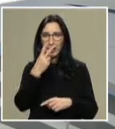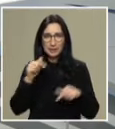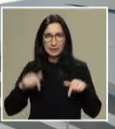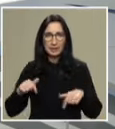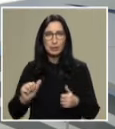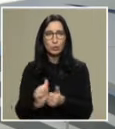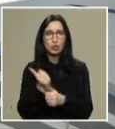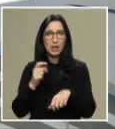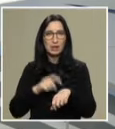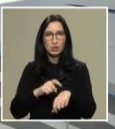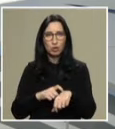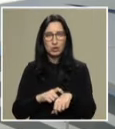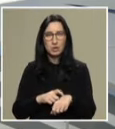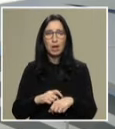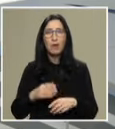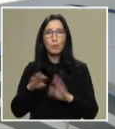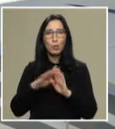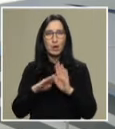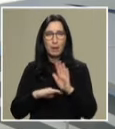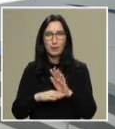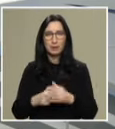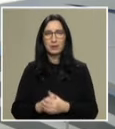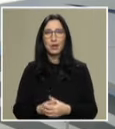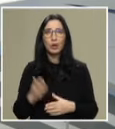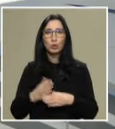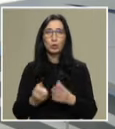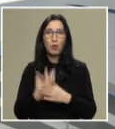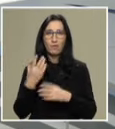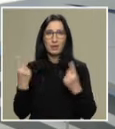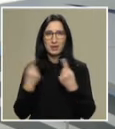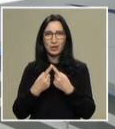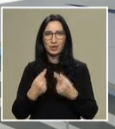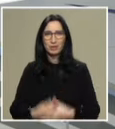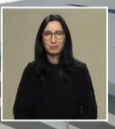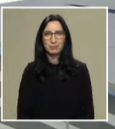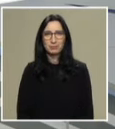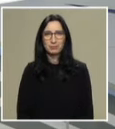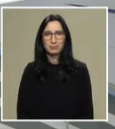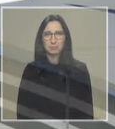да гледате днес от 16 часа в програмата на БНТ2. До нови срещи!